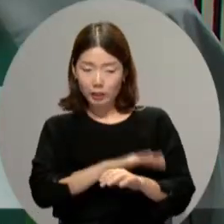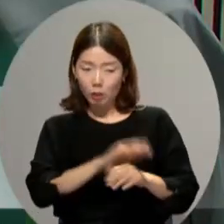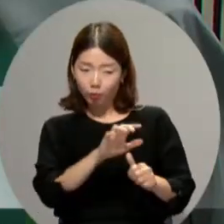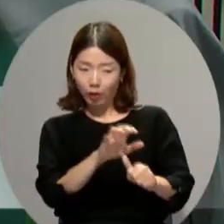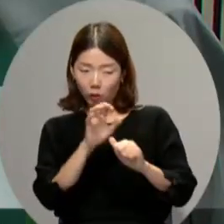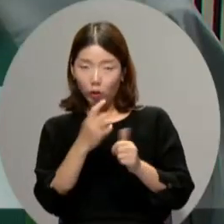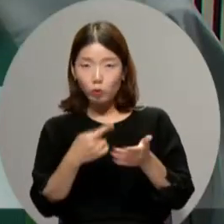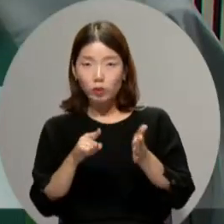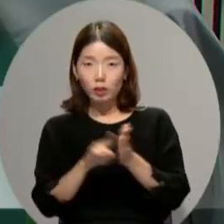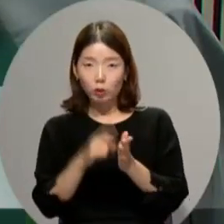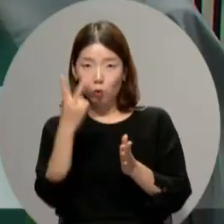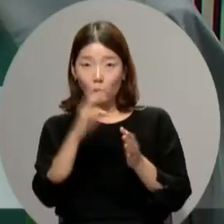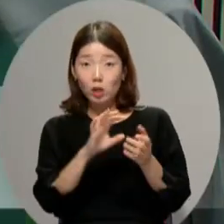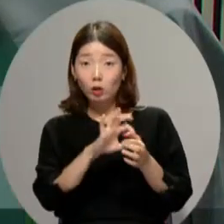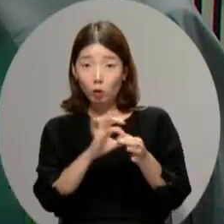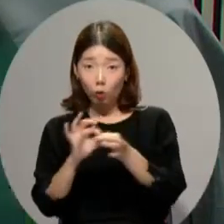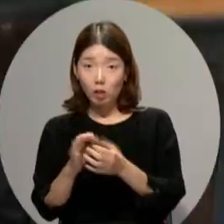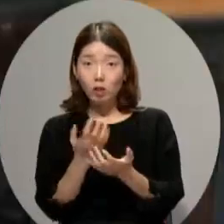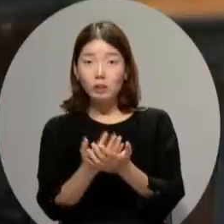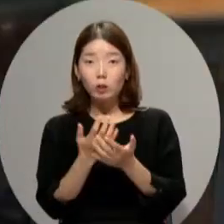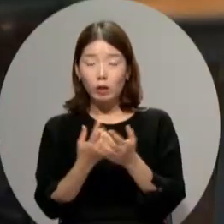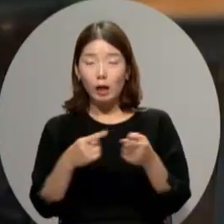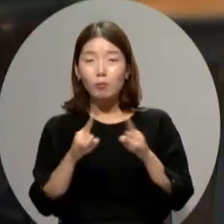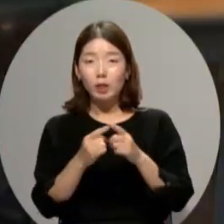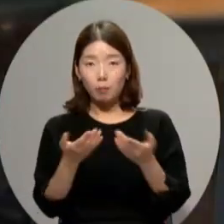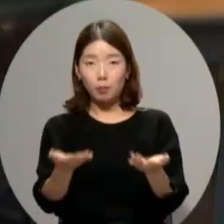활용도를 높일 수 있도록 관련 자료가 함께 안내 됐습니다